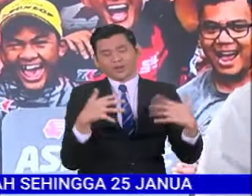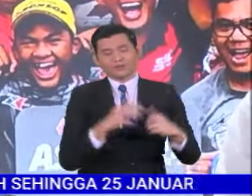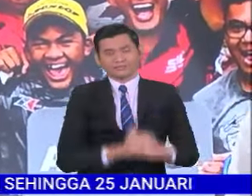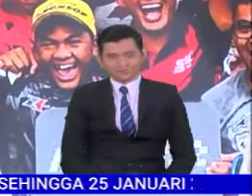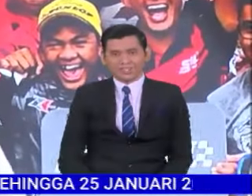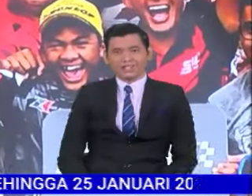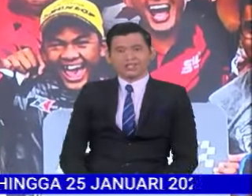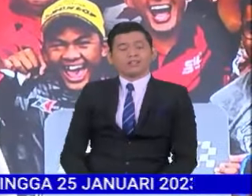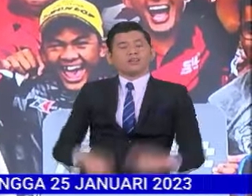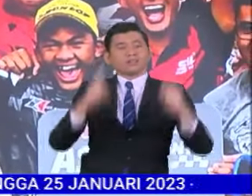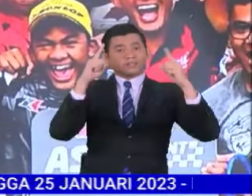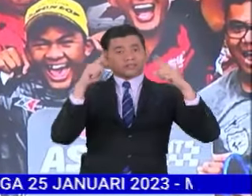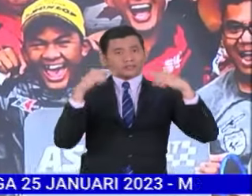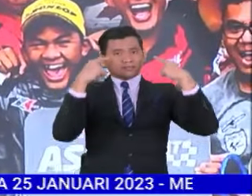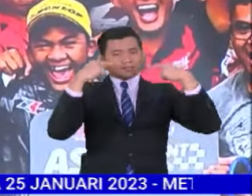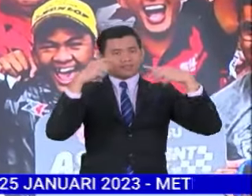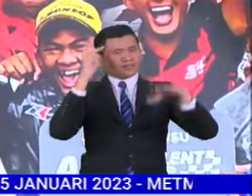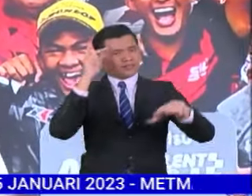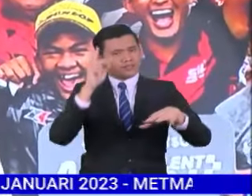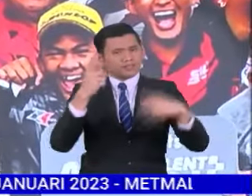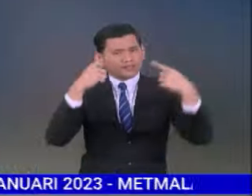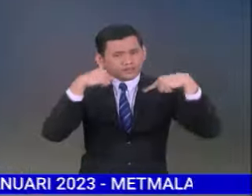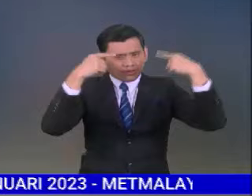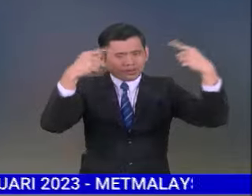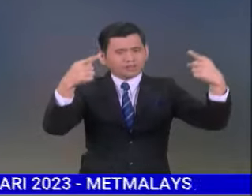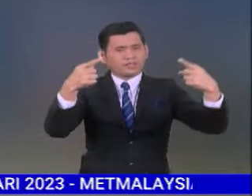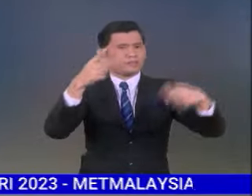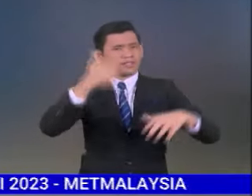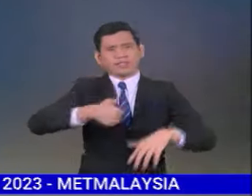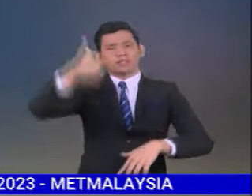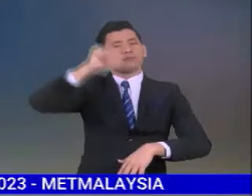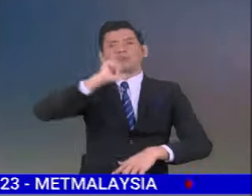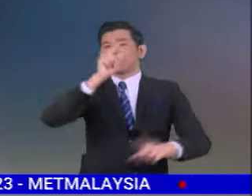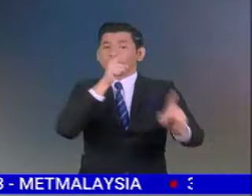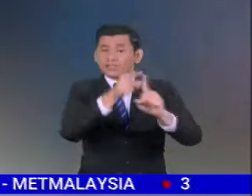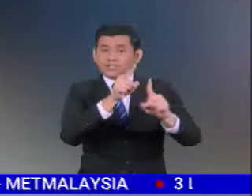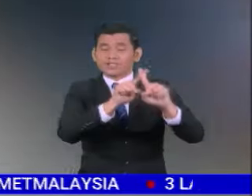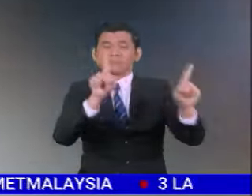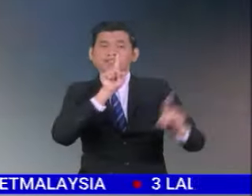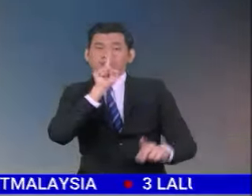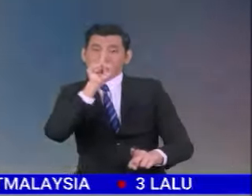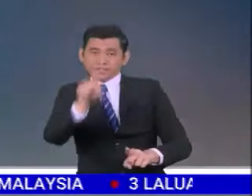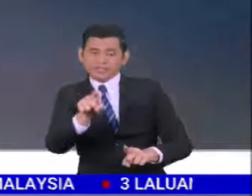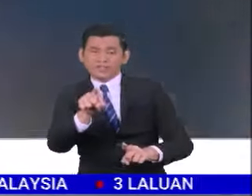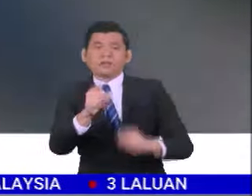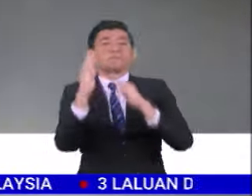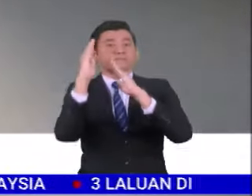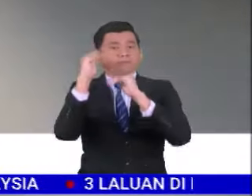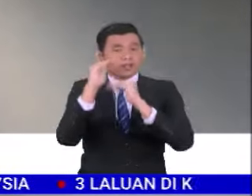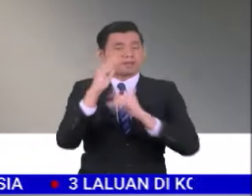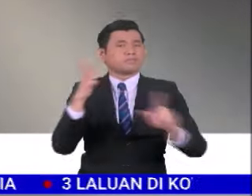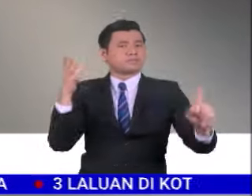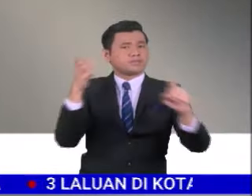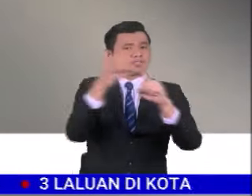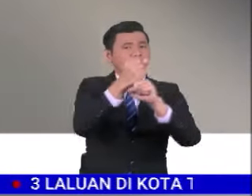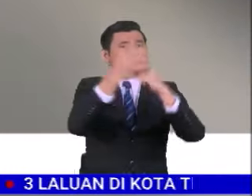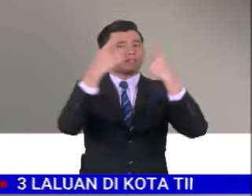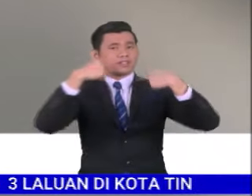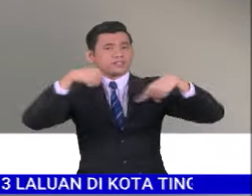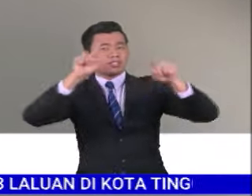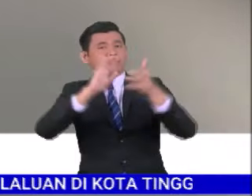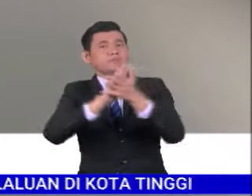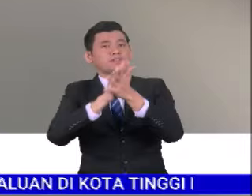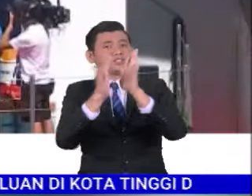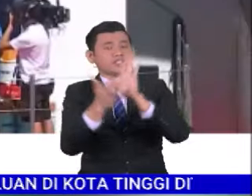terkenal dengan gelaran Damo kemenangan bukan fokus paling utamanya sebaliknya menurut Rumbai itu dia berharap mencapai tersebut menjadi